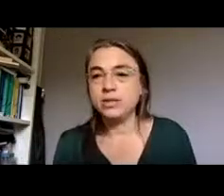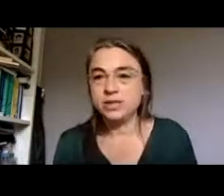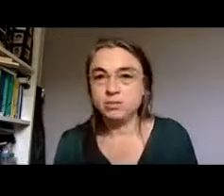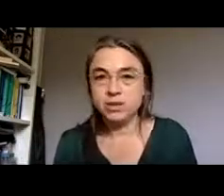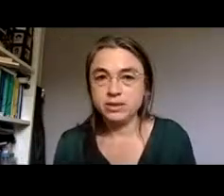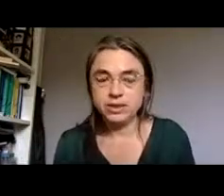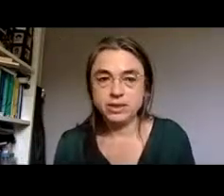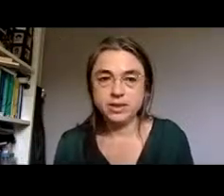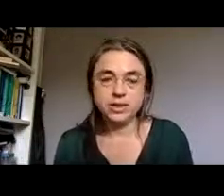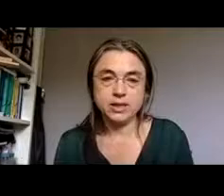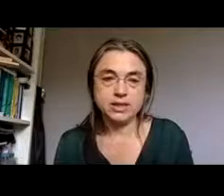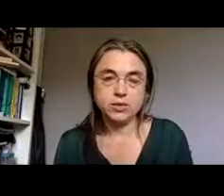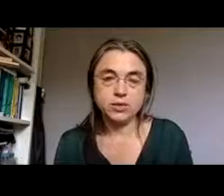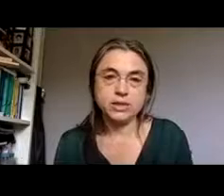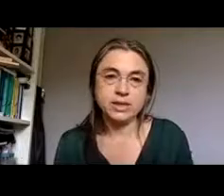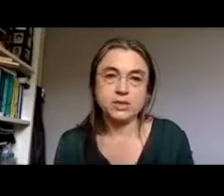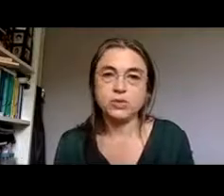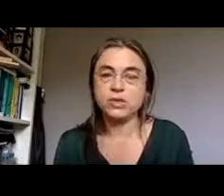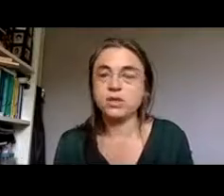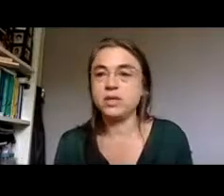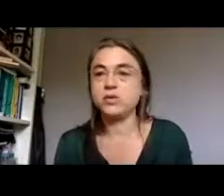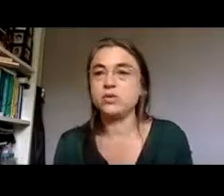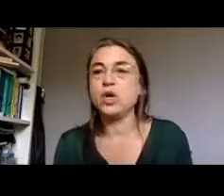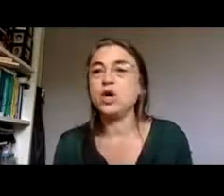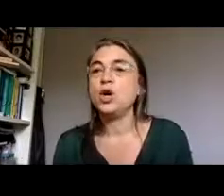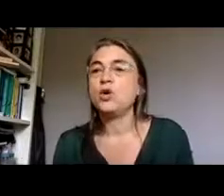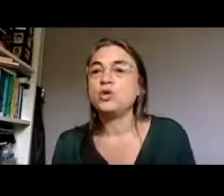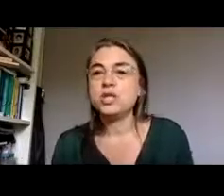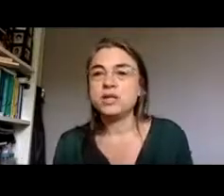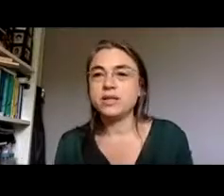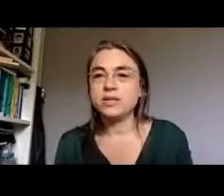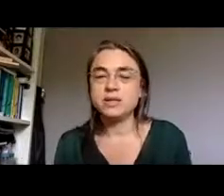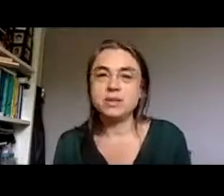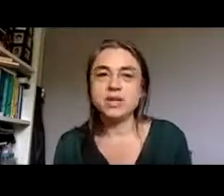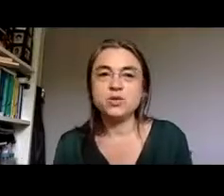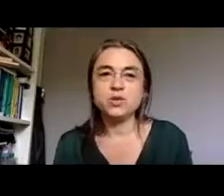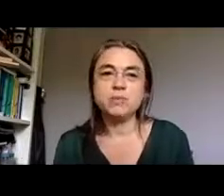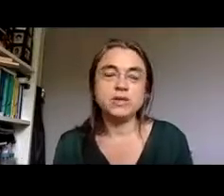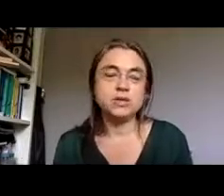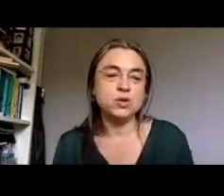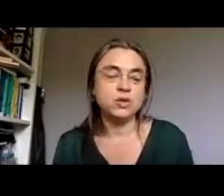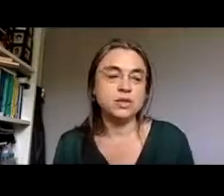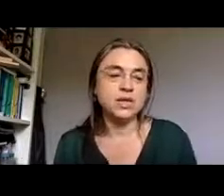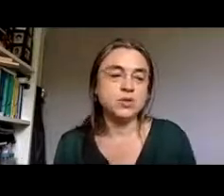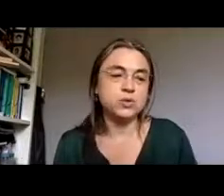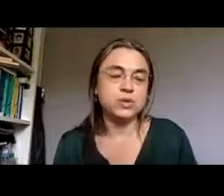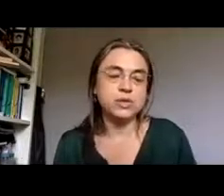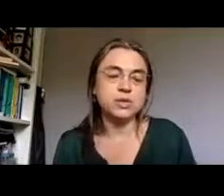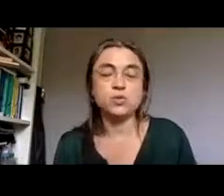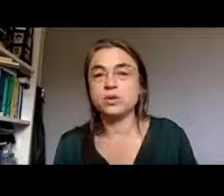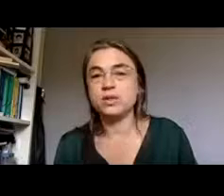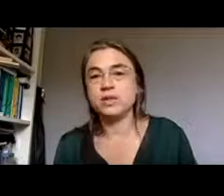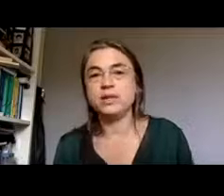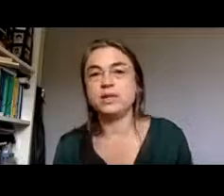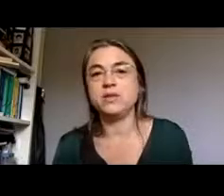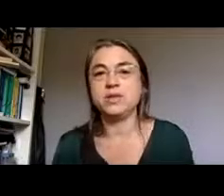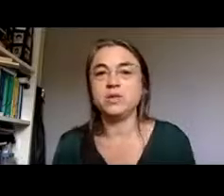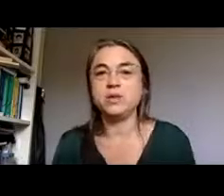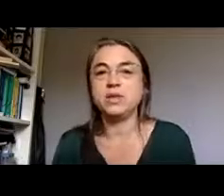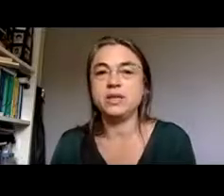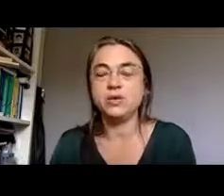sur l'accessibilité et les questions éthiques associées de recherche interdisciplinaire sur des personnes qui associent une surdité